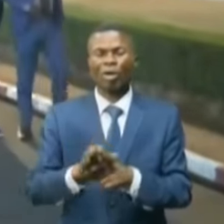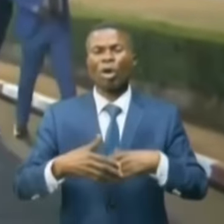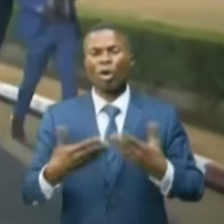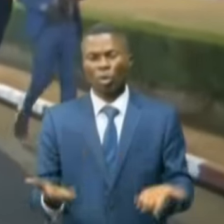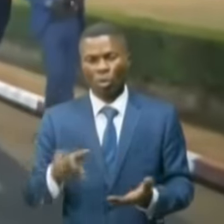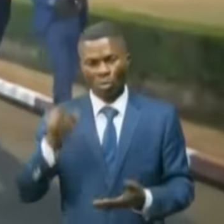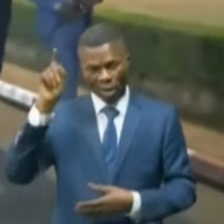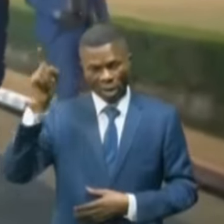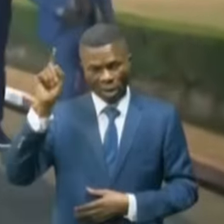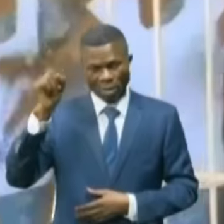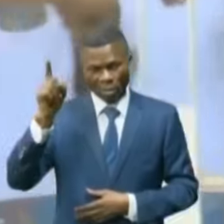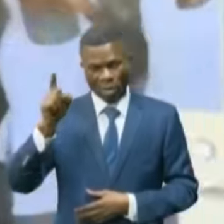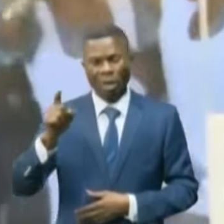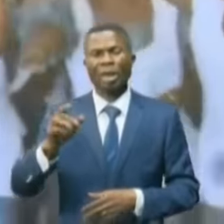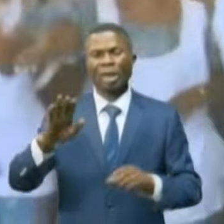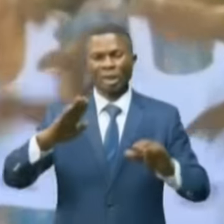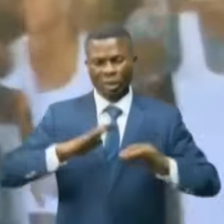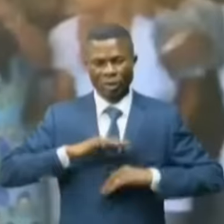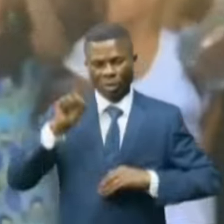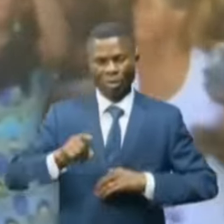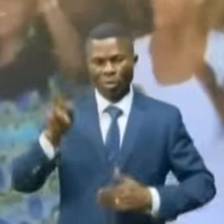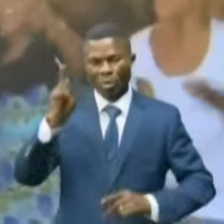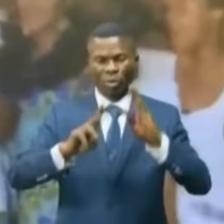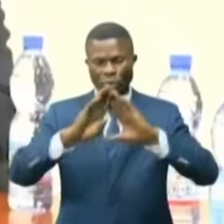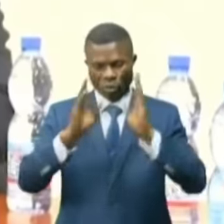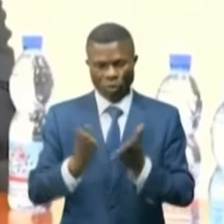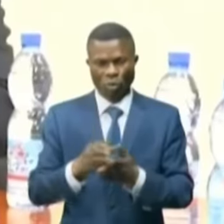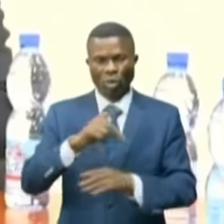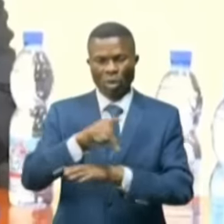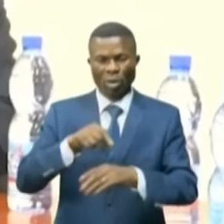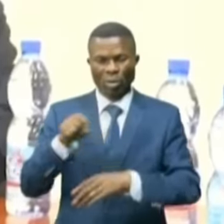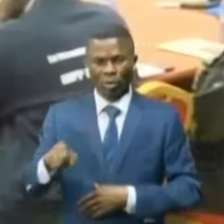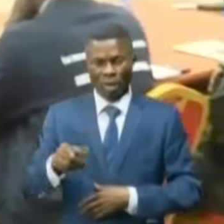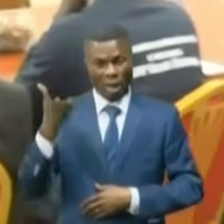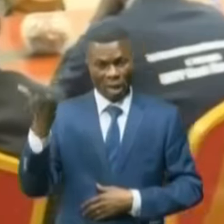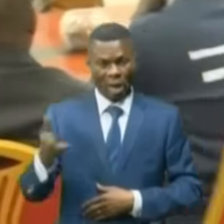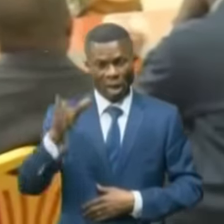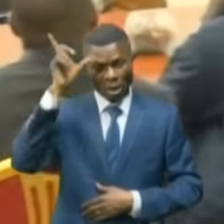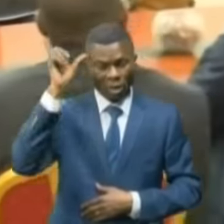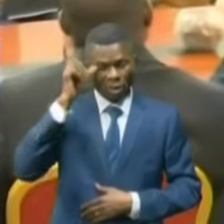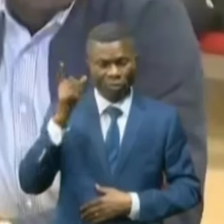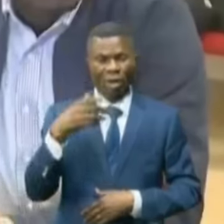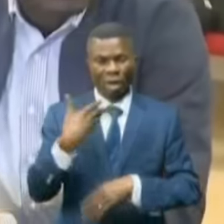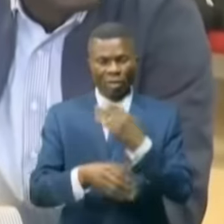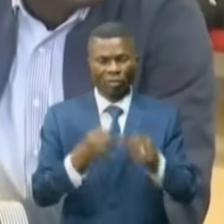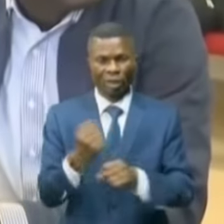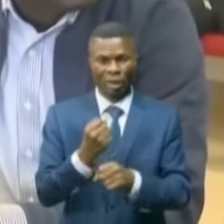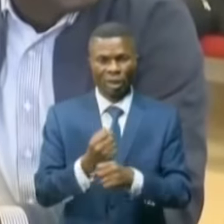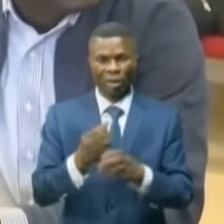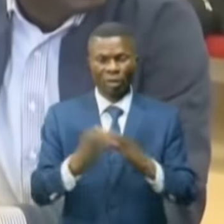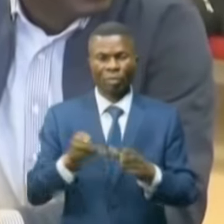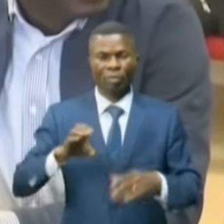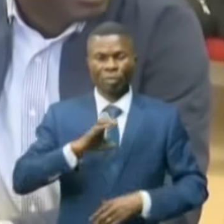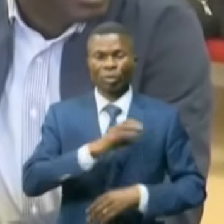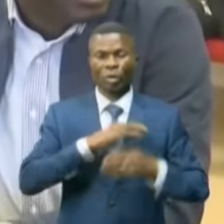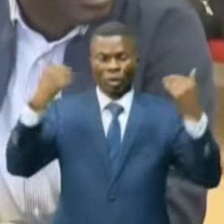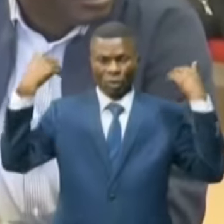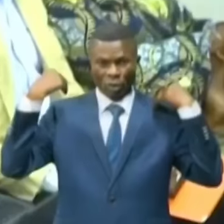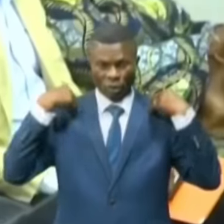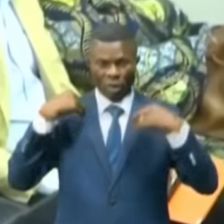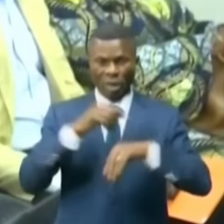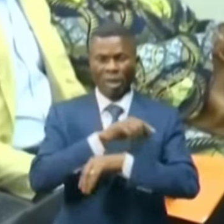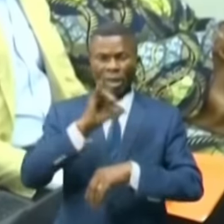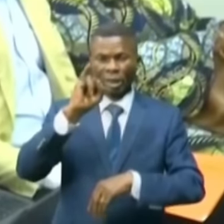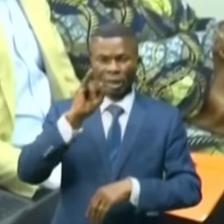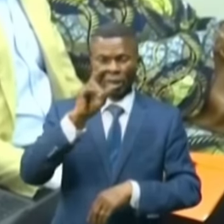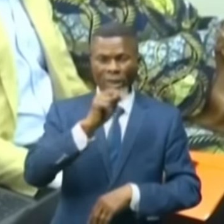qui devraient répondre également aux besoins de la province. Sur place, il a eu une séance de travail avec le comité de gestion de la direction